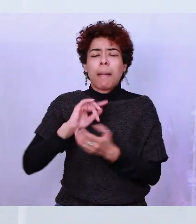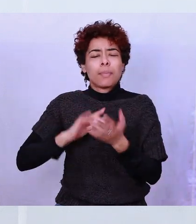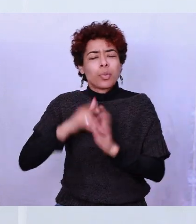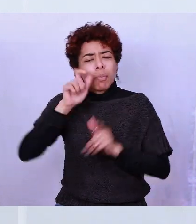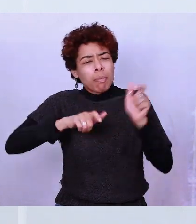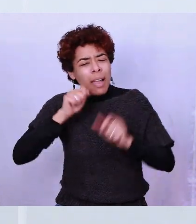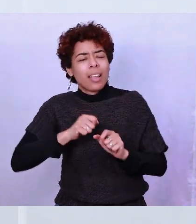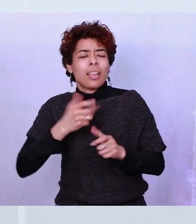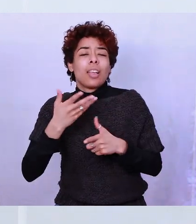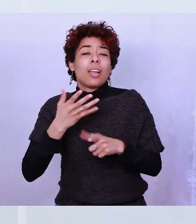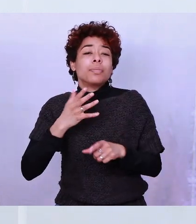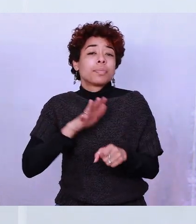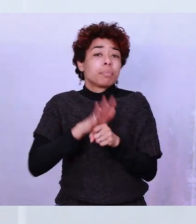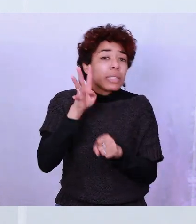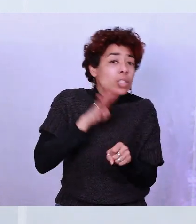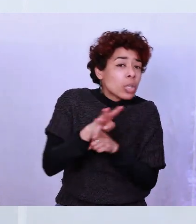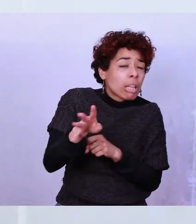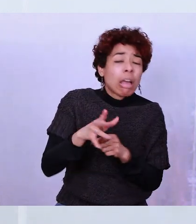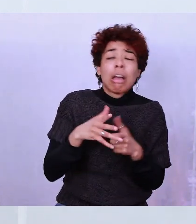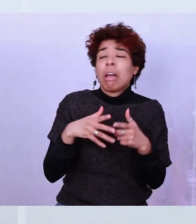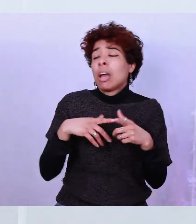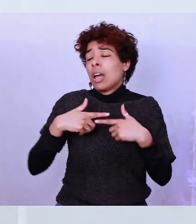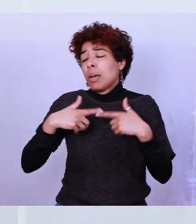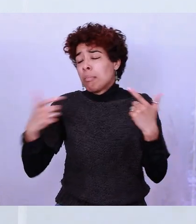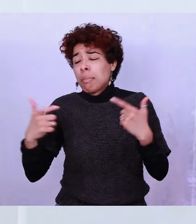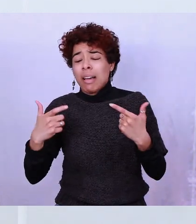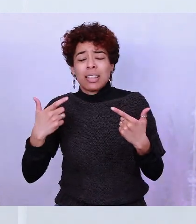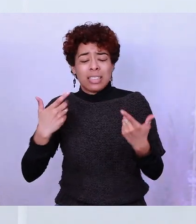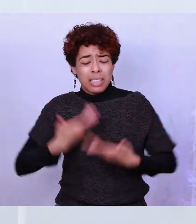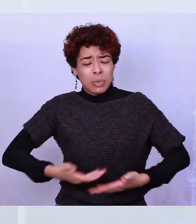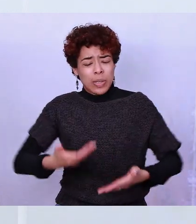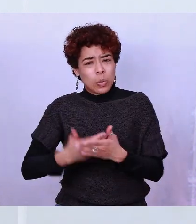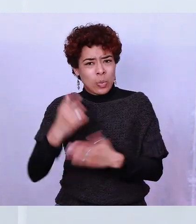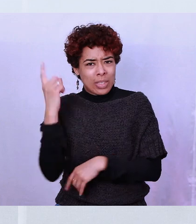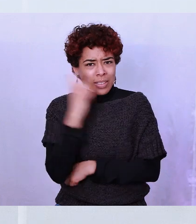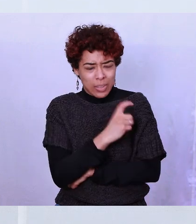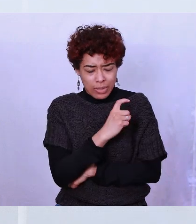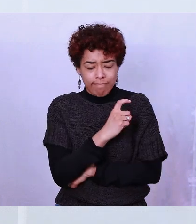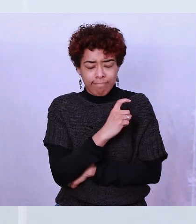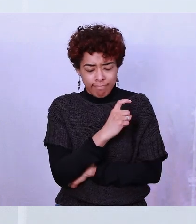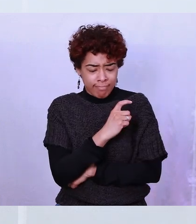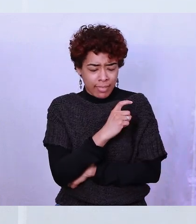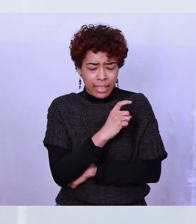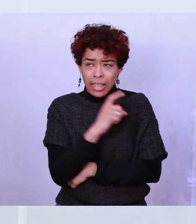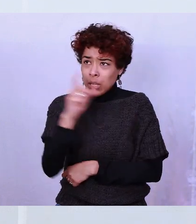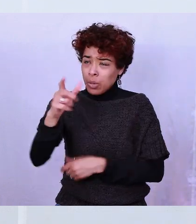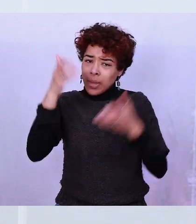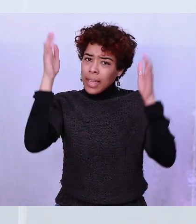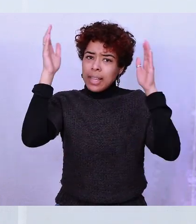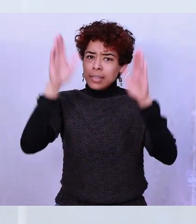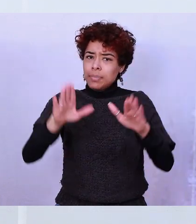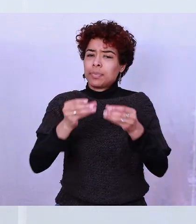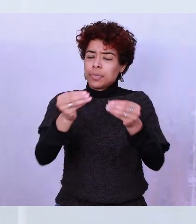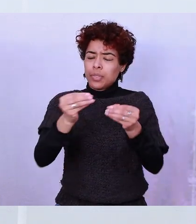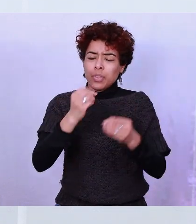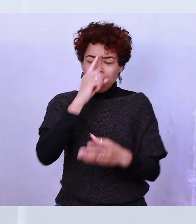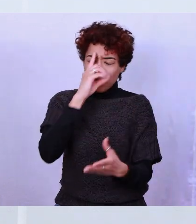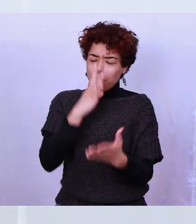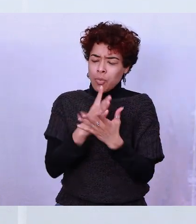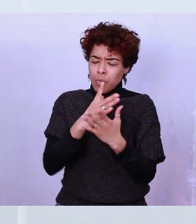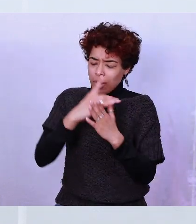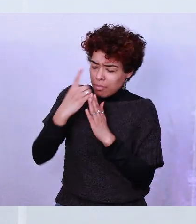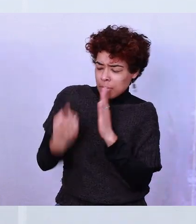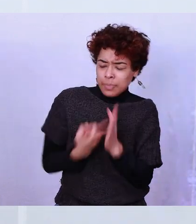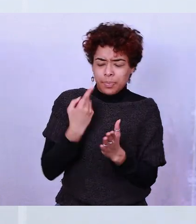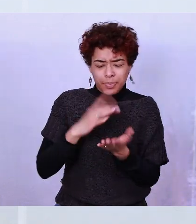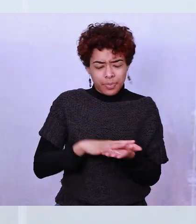toi et qui sont dans les difficultés, dans des temps, Seigneur, compliqués en ce moment. Je te prie, Père, pour que leur foi soit renouvelée, que